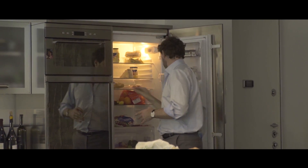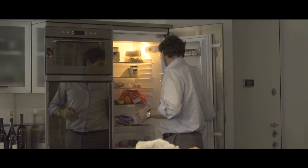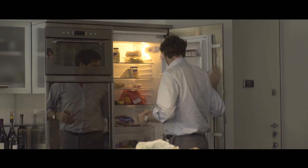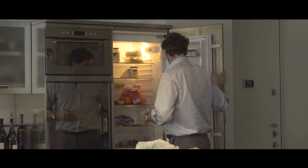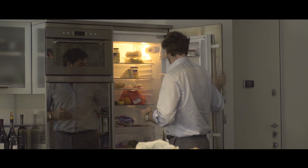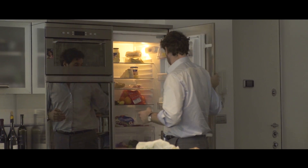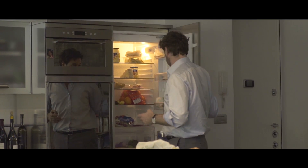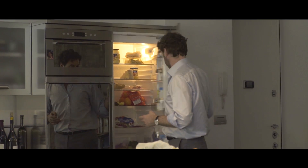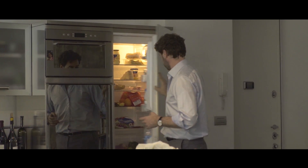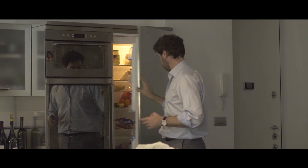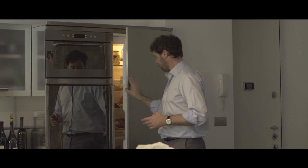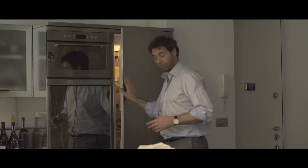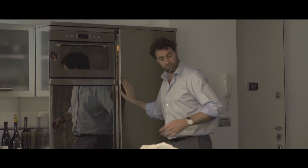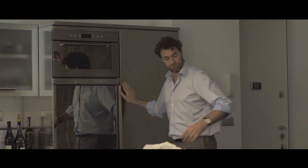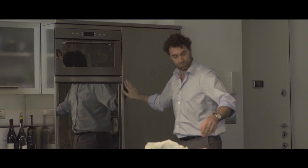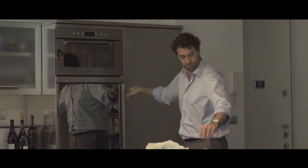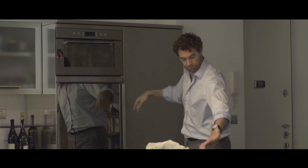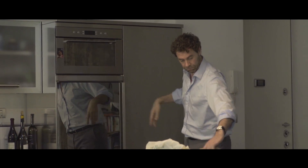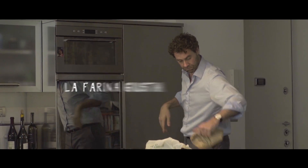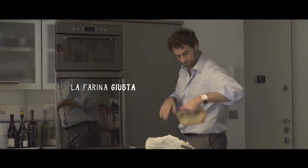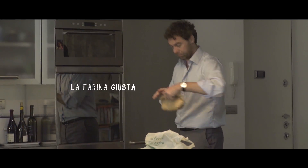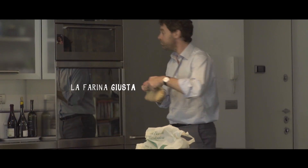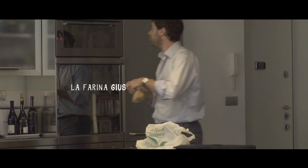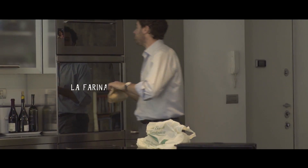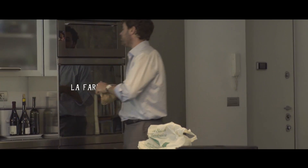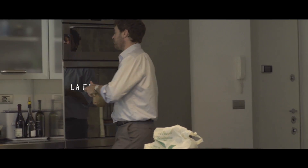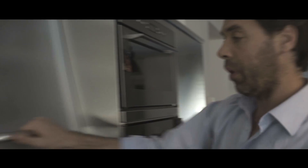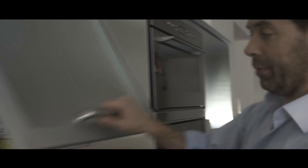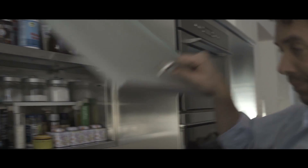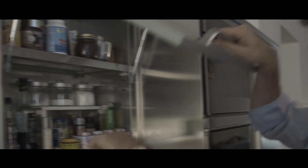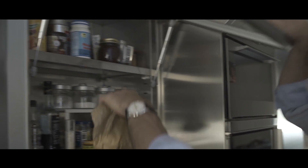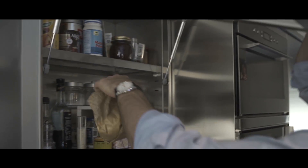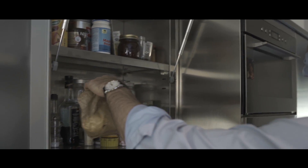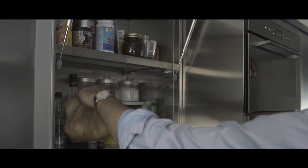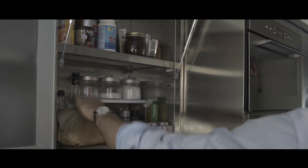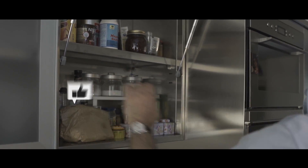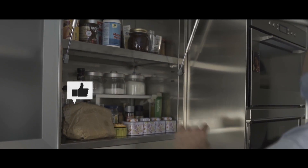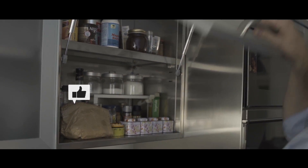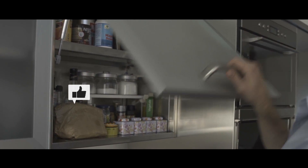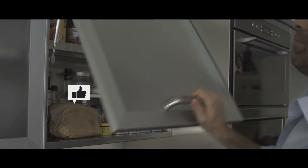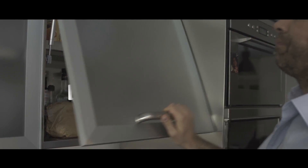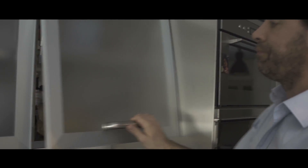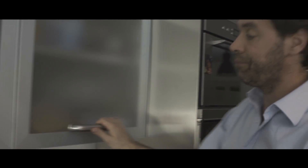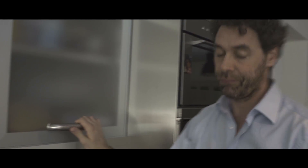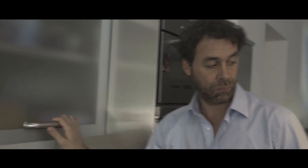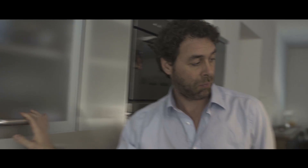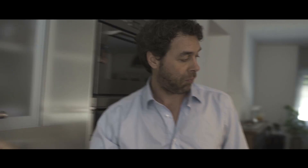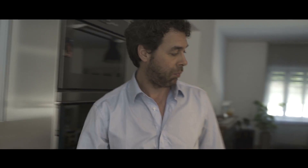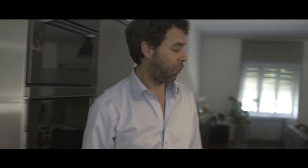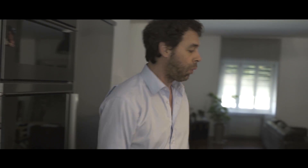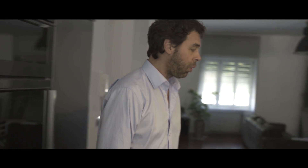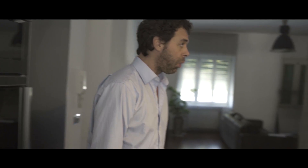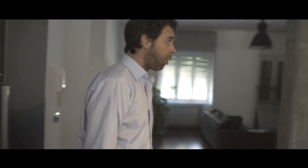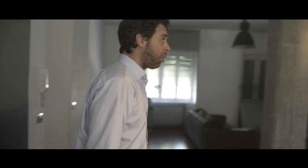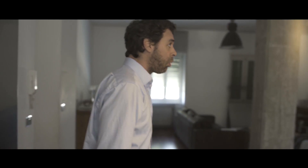dispensa. Ma nella busta è rimasto ancora qualcosa. Due budini al cioccolato. Giovanni